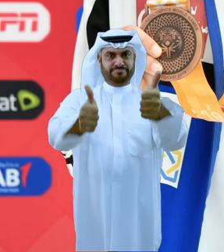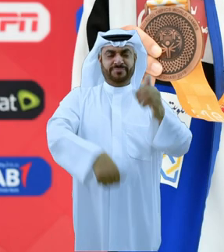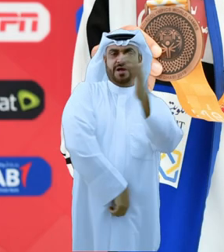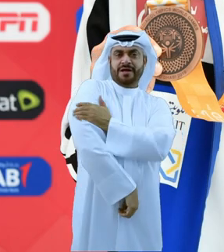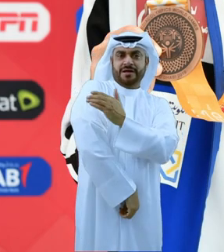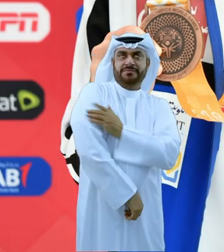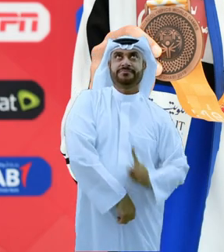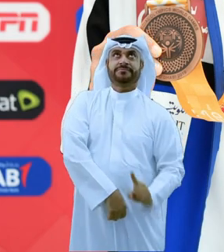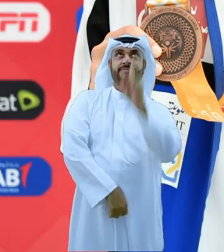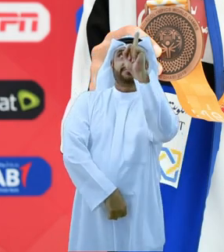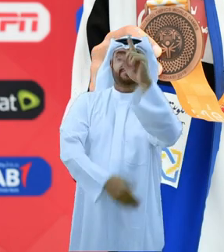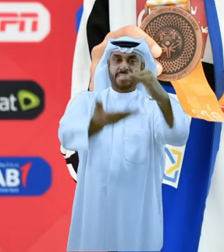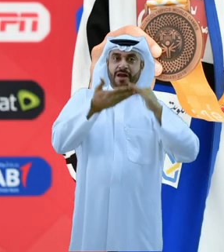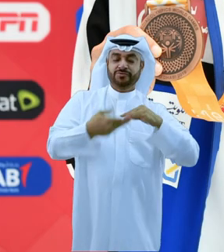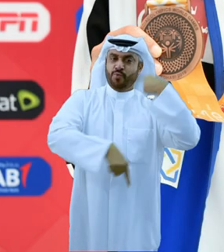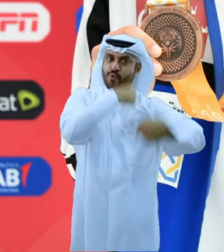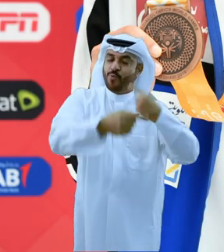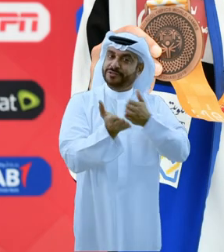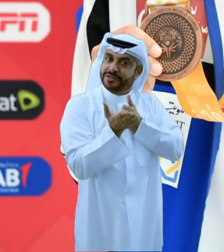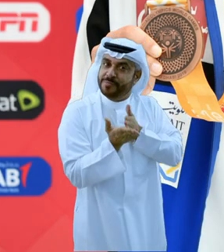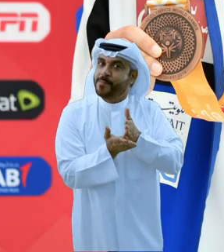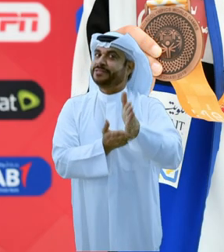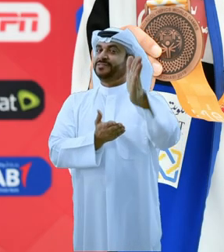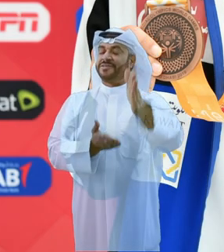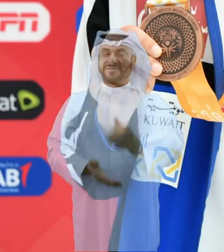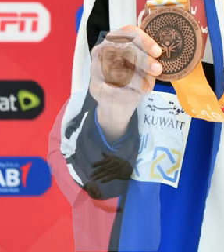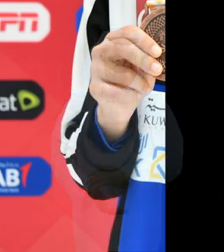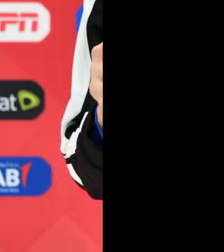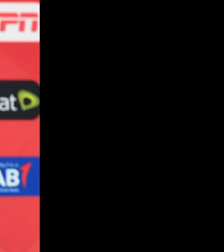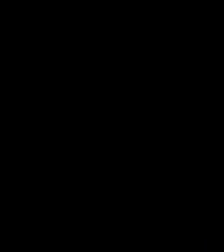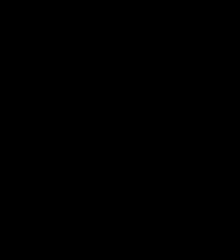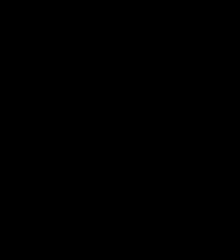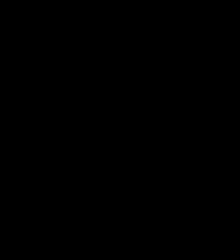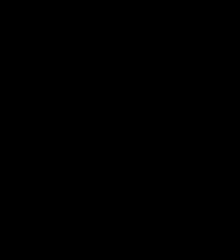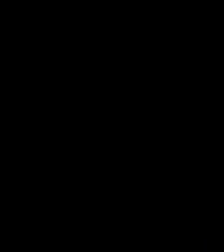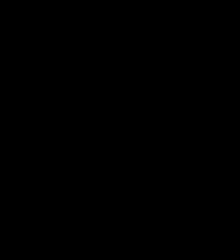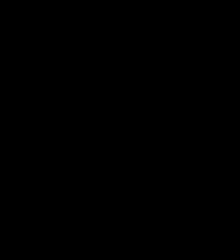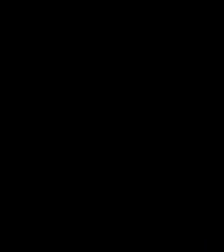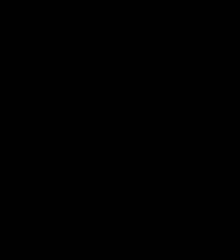ومهمتهم هي التوكل على الله ومواصلة المسير.